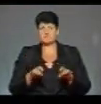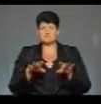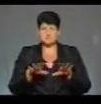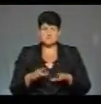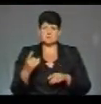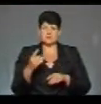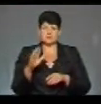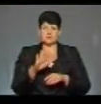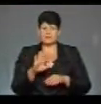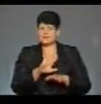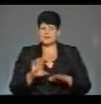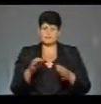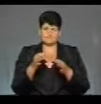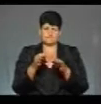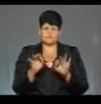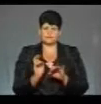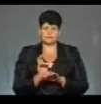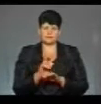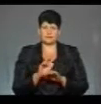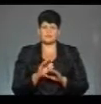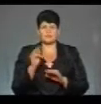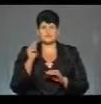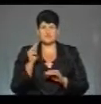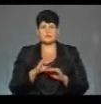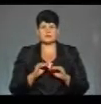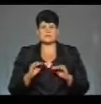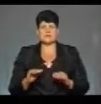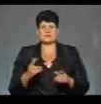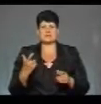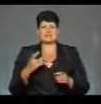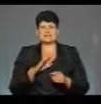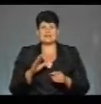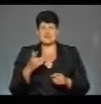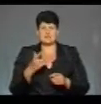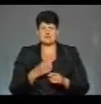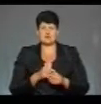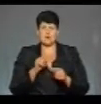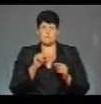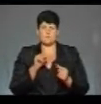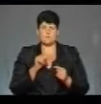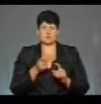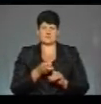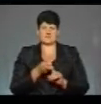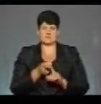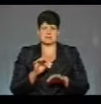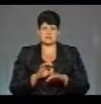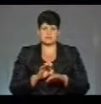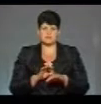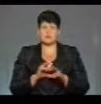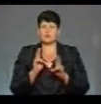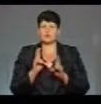з 1 вересня не допускати до навчання дітей, які не вакциновані проти інфекційних захворювань. Саме хто буде